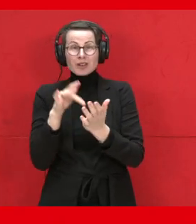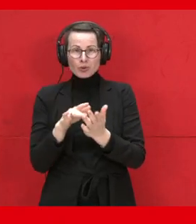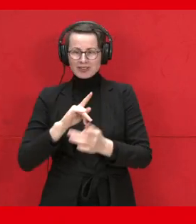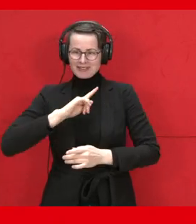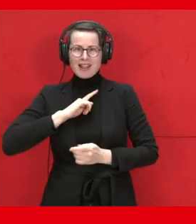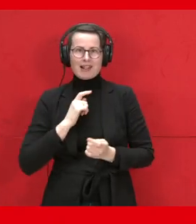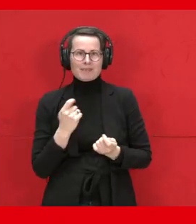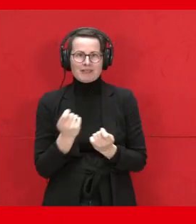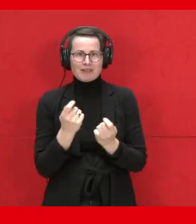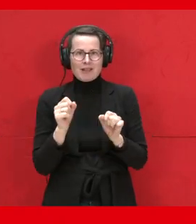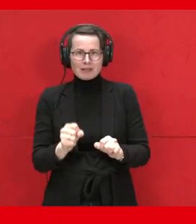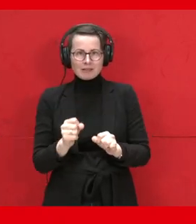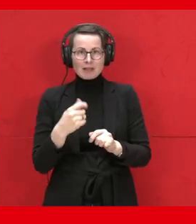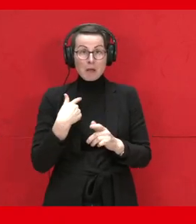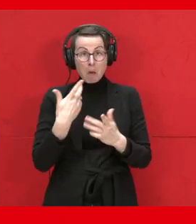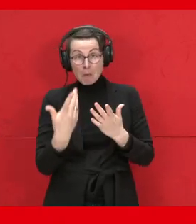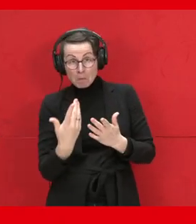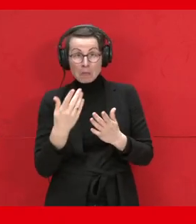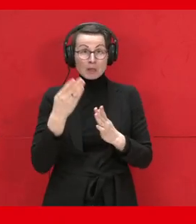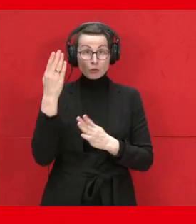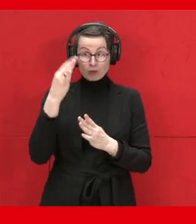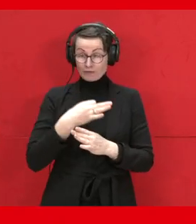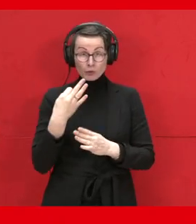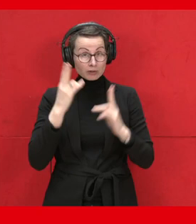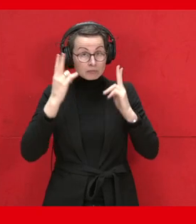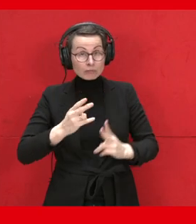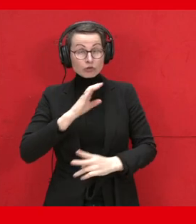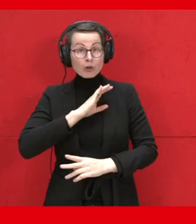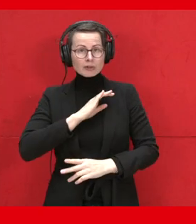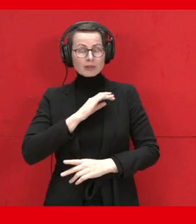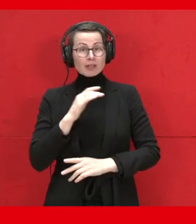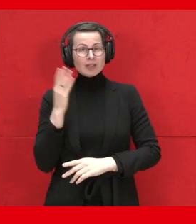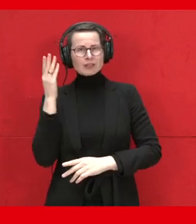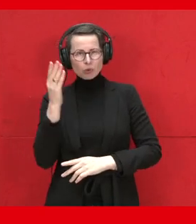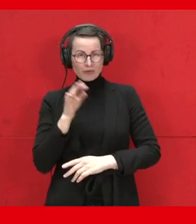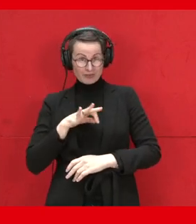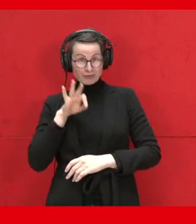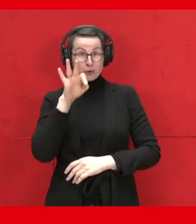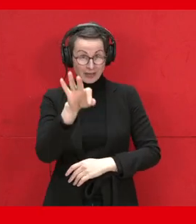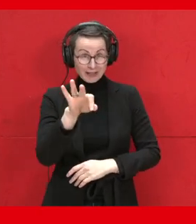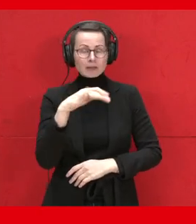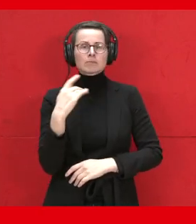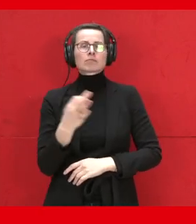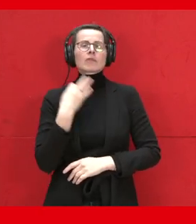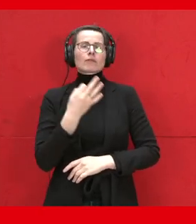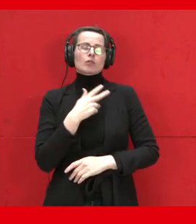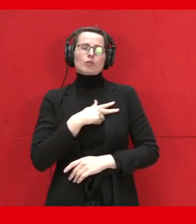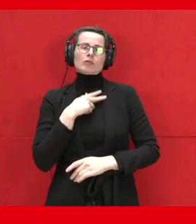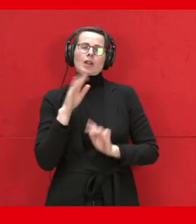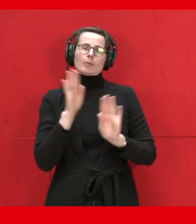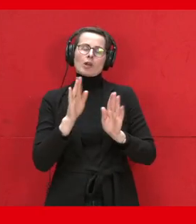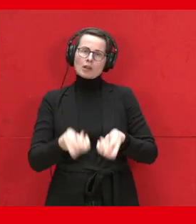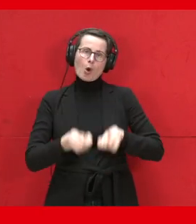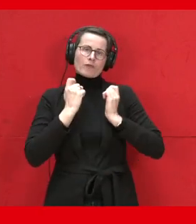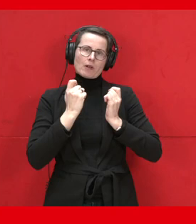Perspektiven, welche Chancen sich aus dieser Zukunft für uns ergeben. Zukunft für dich, das ist für uns Sozialdemokraten ein Gestaltungsauftrag. Und